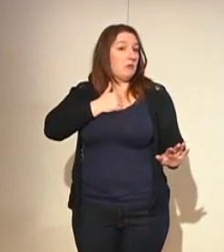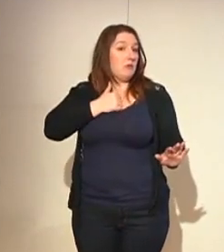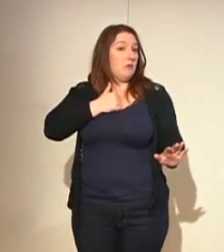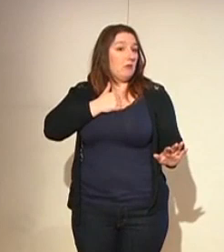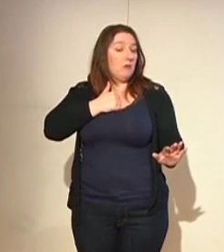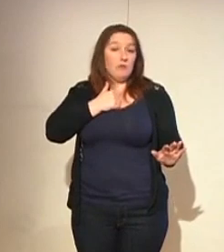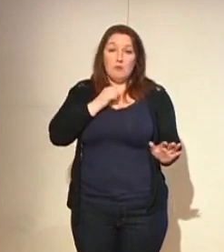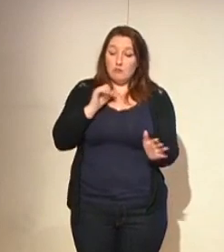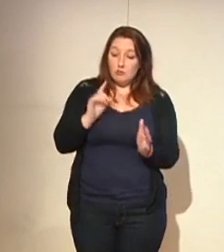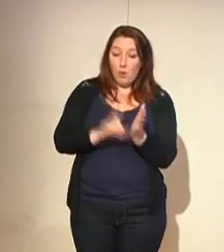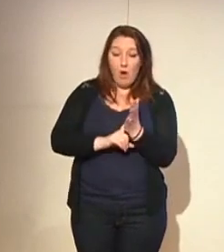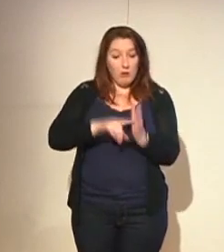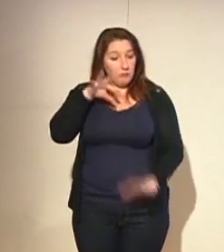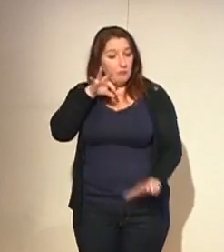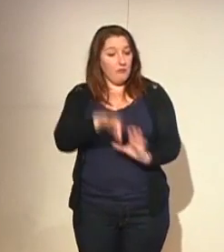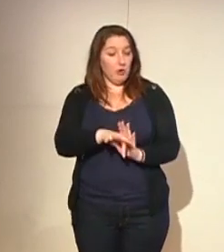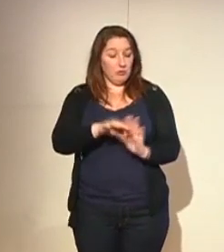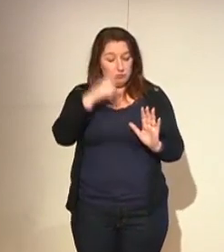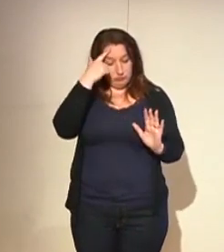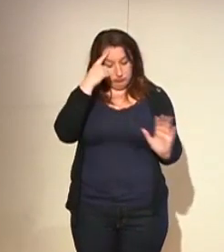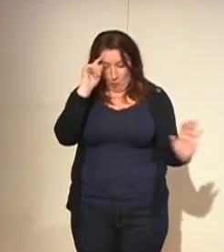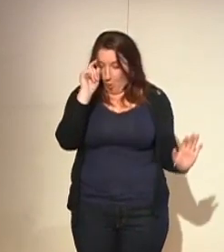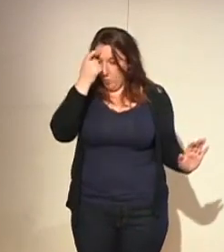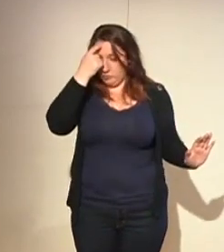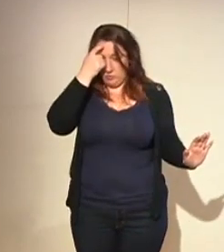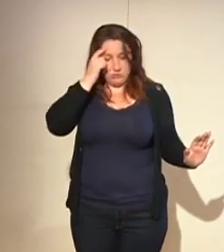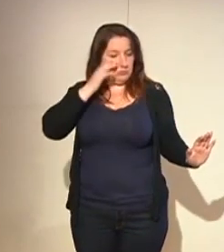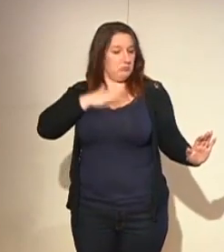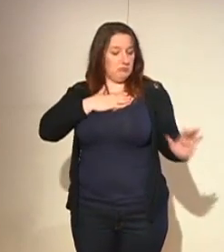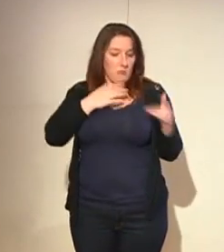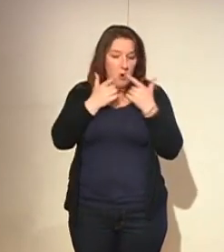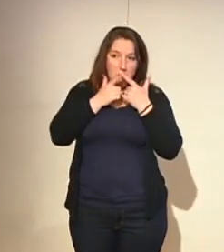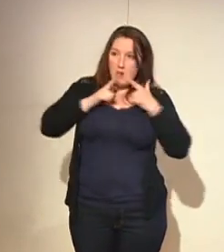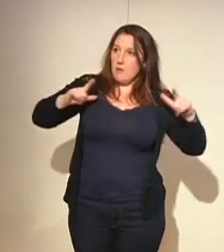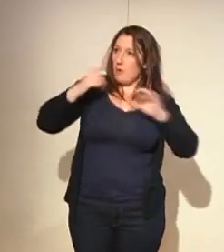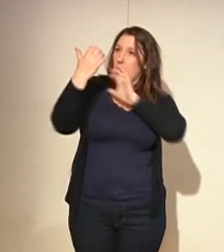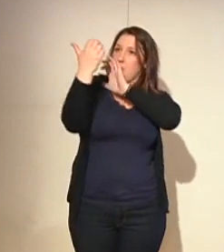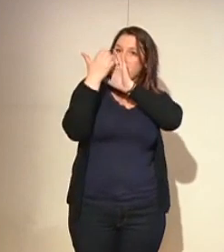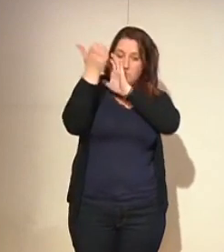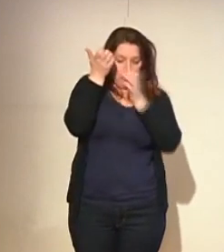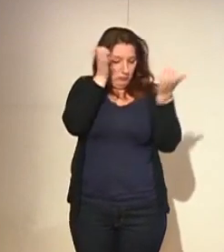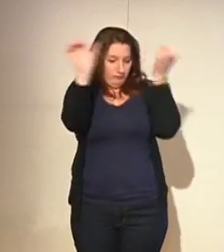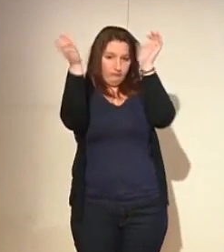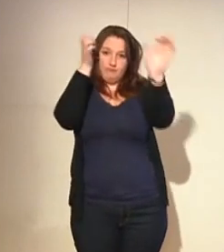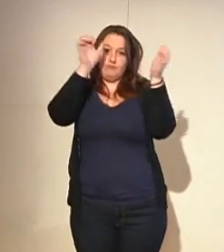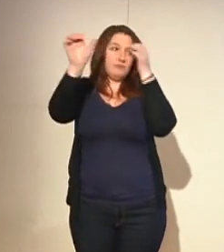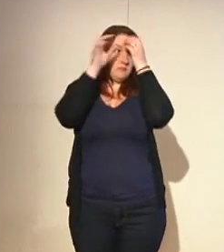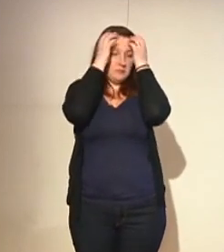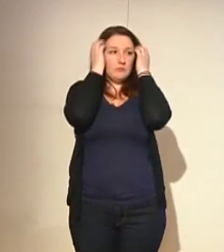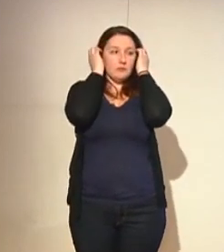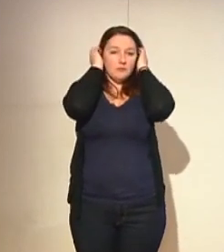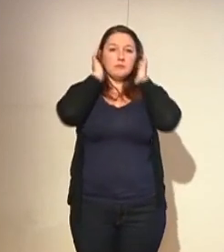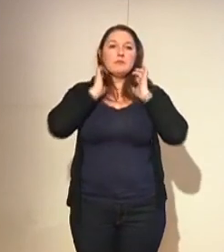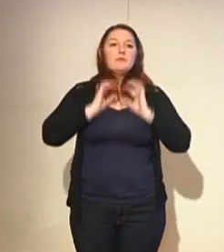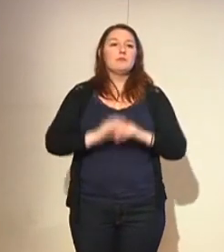vote en conscience et libre de de toute pression et donc sur